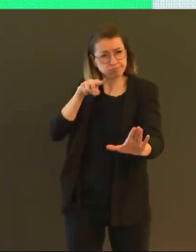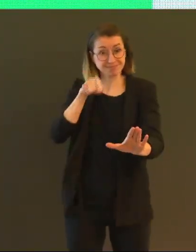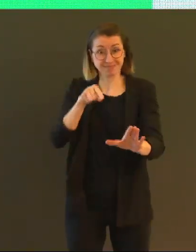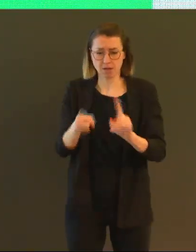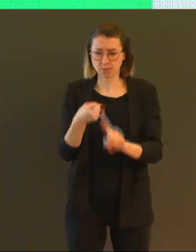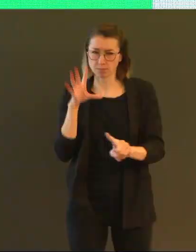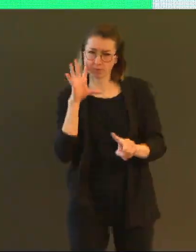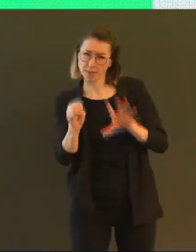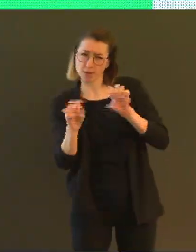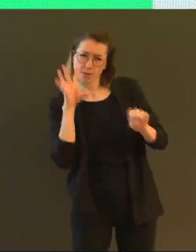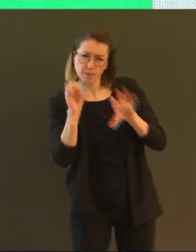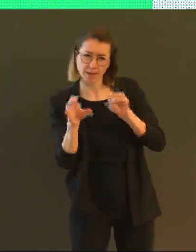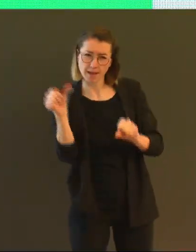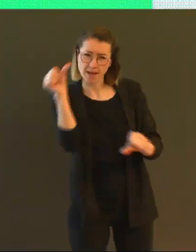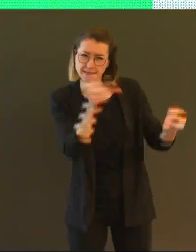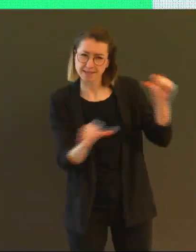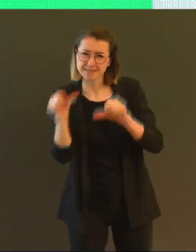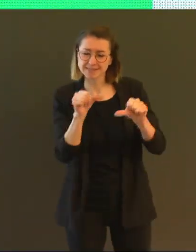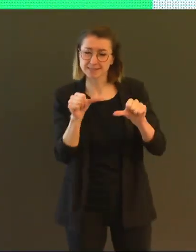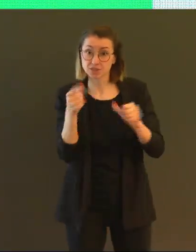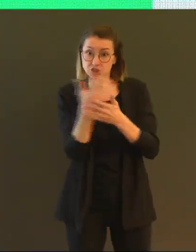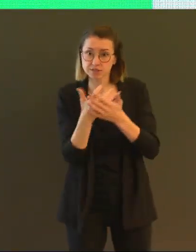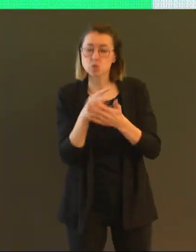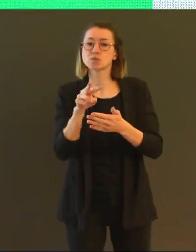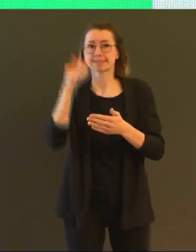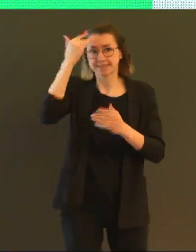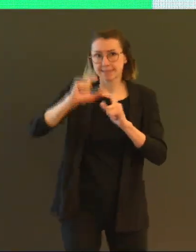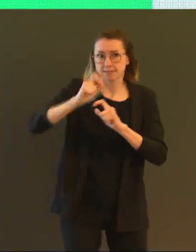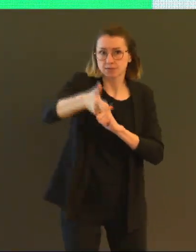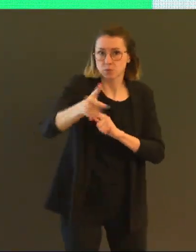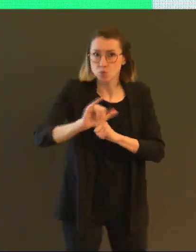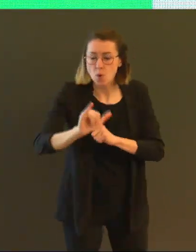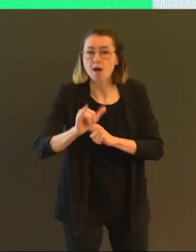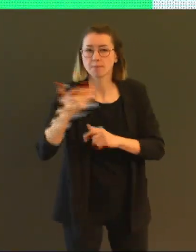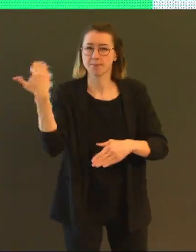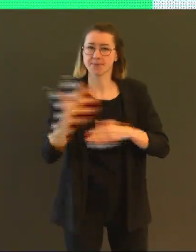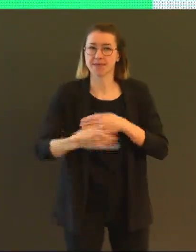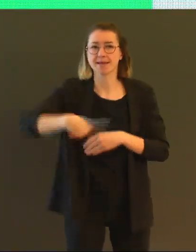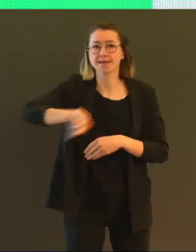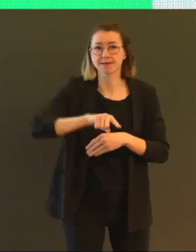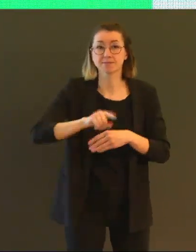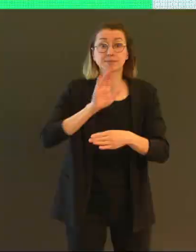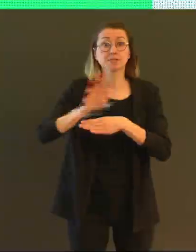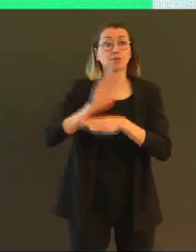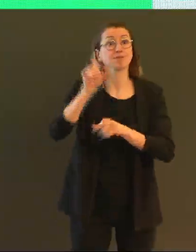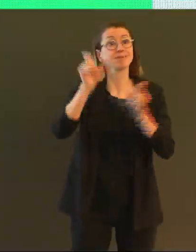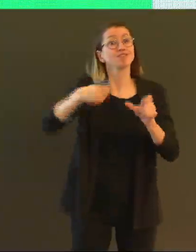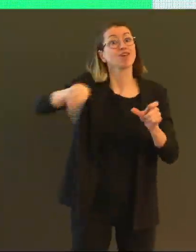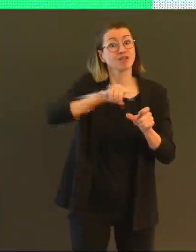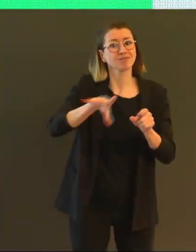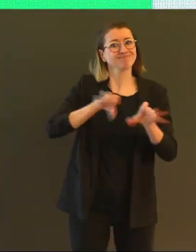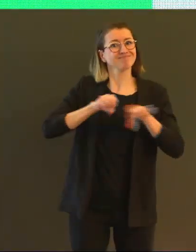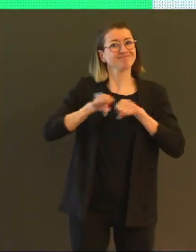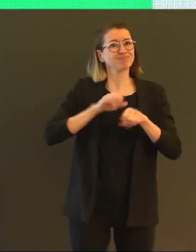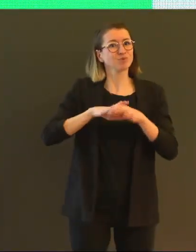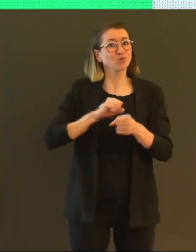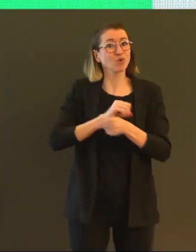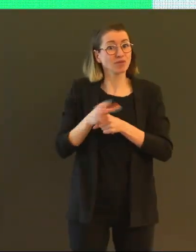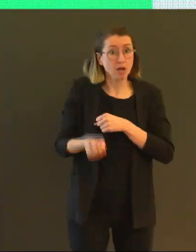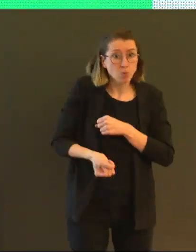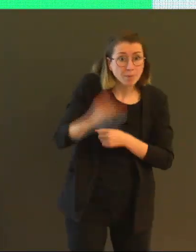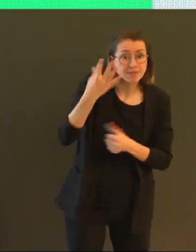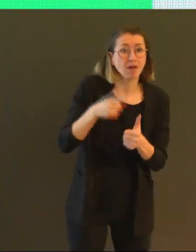du Covid-19, comme par exemple le nombre de nouvelles contaminations, comme par exemple le nombre de gens absents